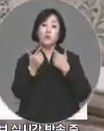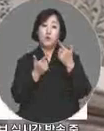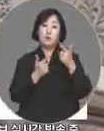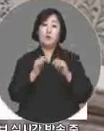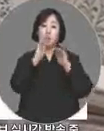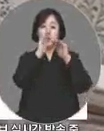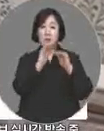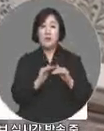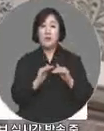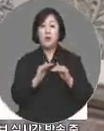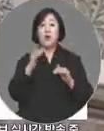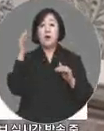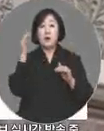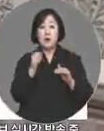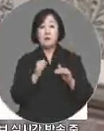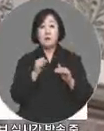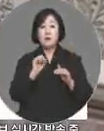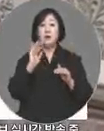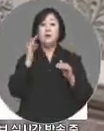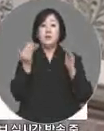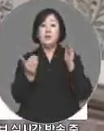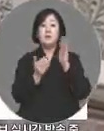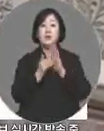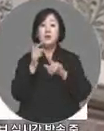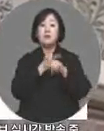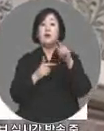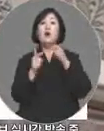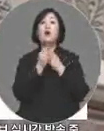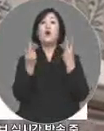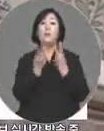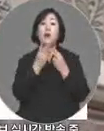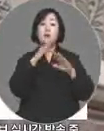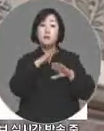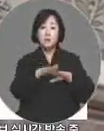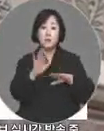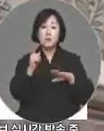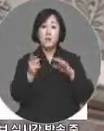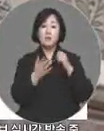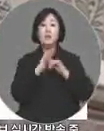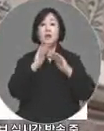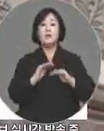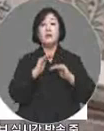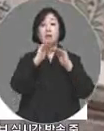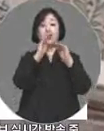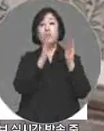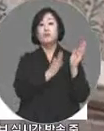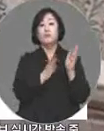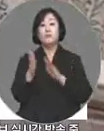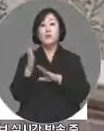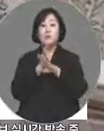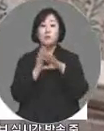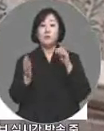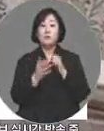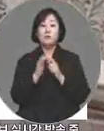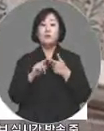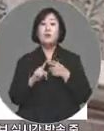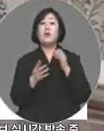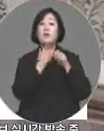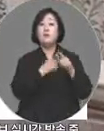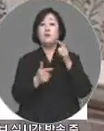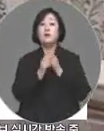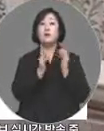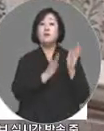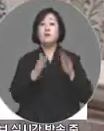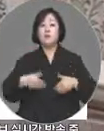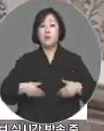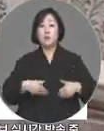내용을 담아낸 민간 협의체 이런 소통 방식, 공론의 어떤 과정은 사실은 민주주의의 어떤 절차적